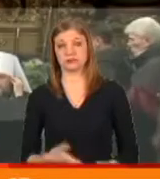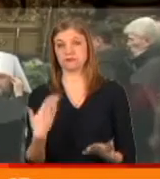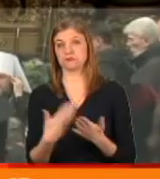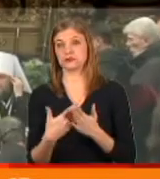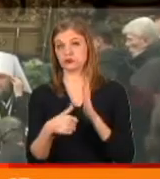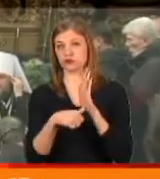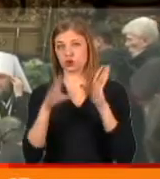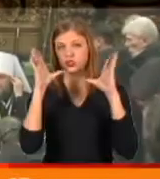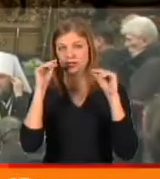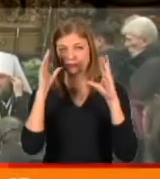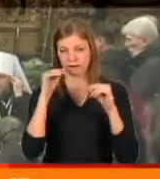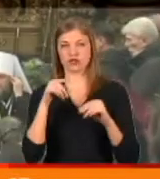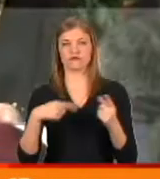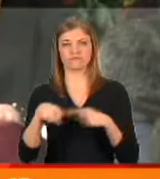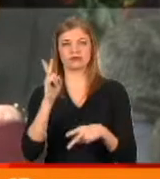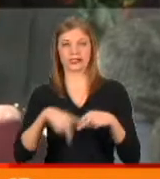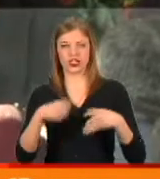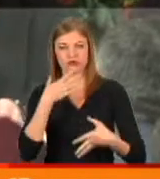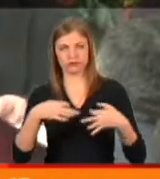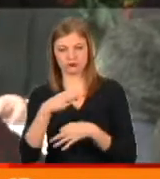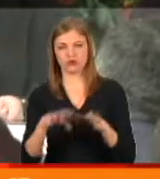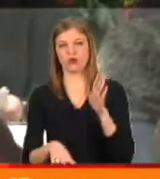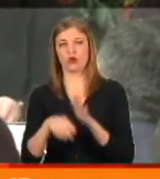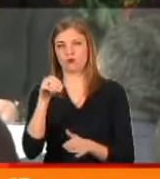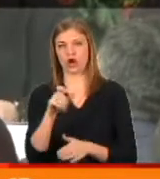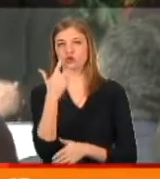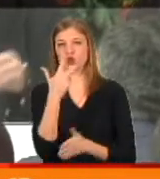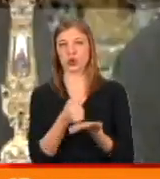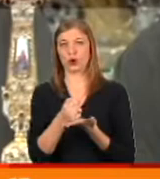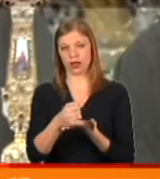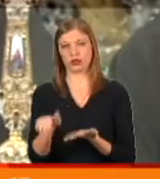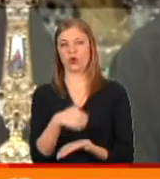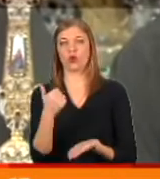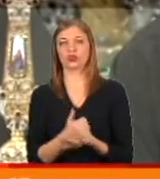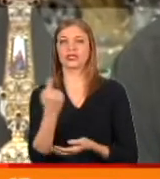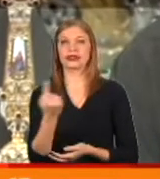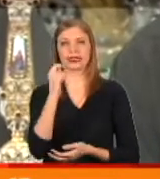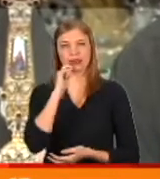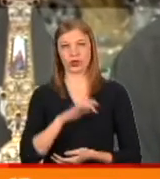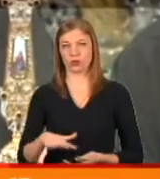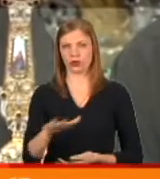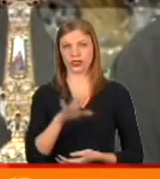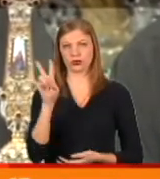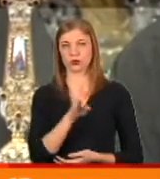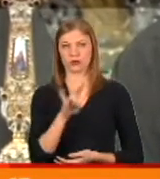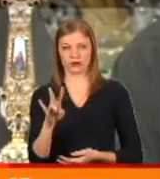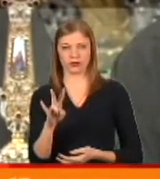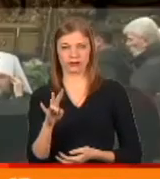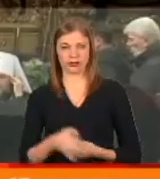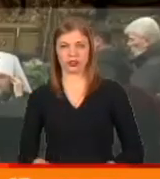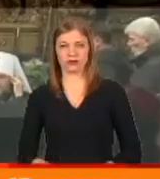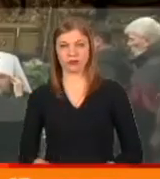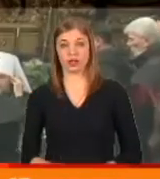О 6 вечора архієреї завершують собор, обираючи з-поміж 3 кандидатів очільника єдиної української православної помісної